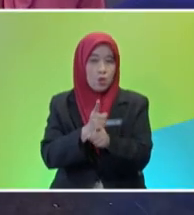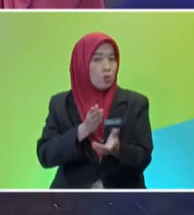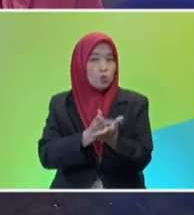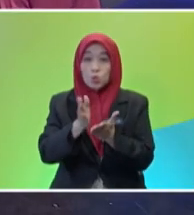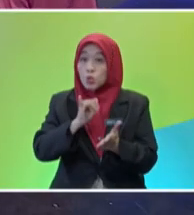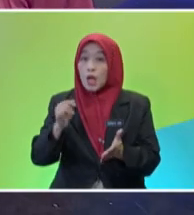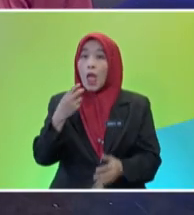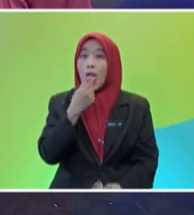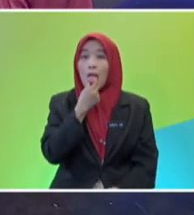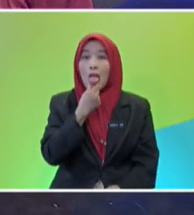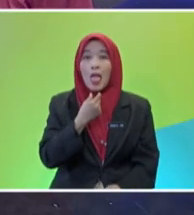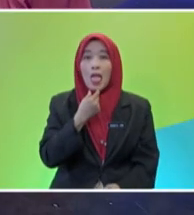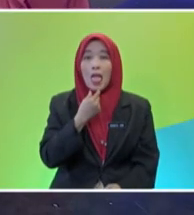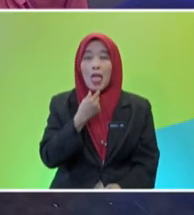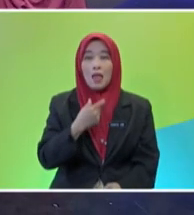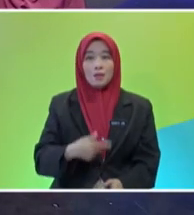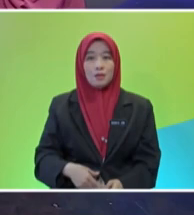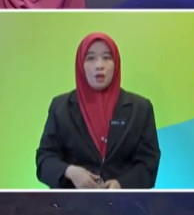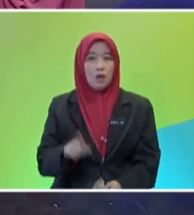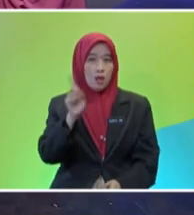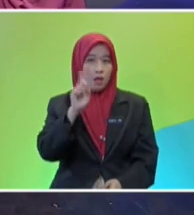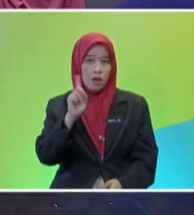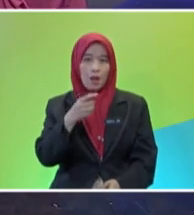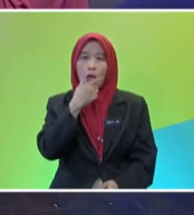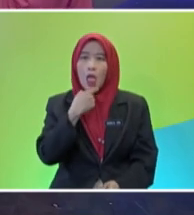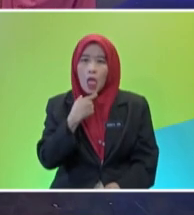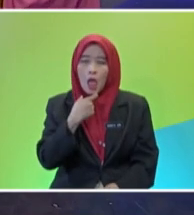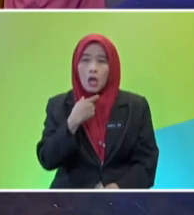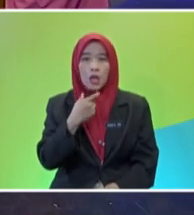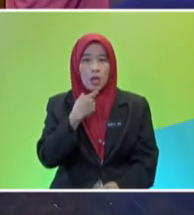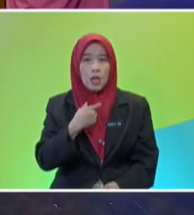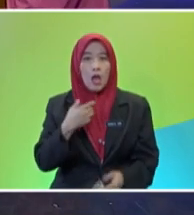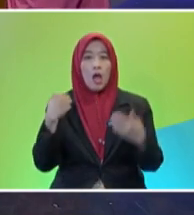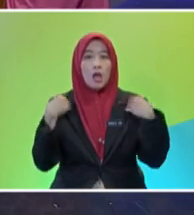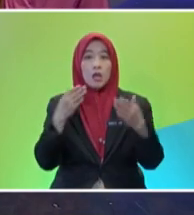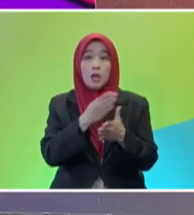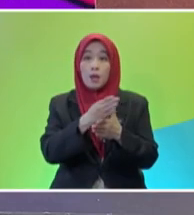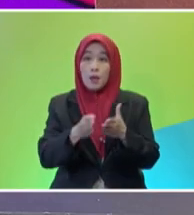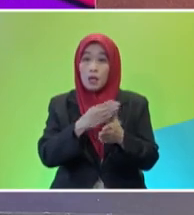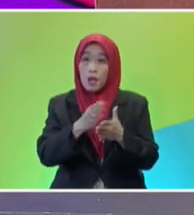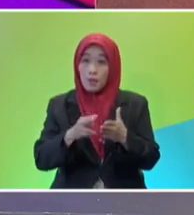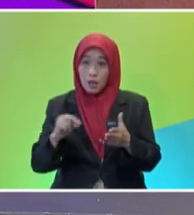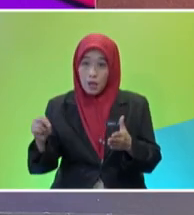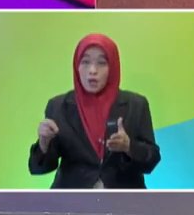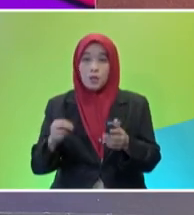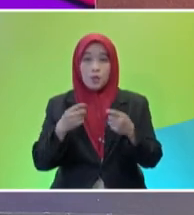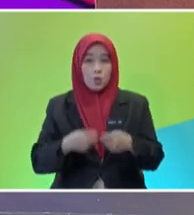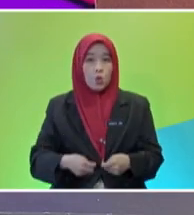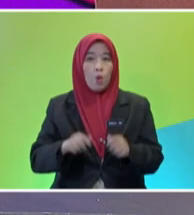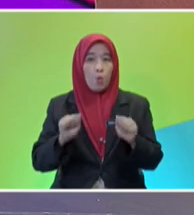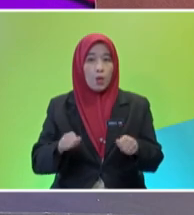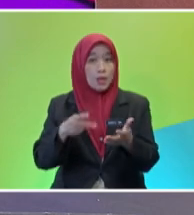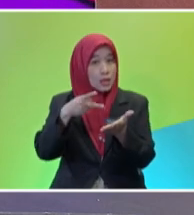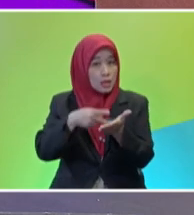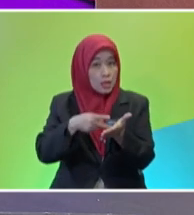ialah lidah. Lidah. Yang ini cikgu. Mana organ lidah? Lidah kita ni ada bahagian-bahagian tertentu yang boleh mengesan,